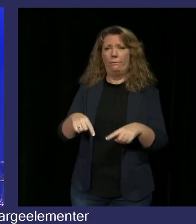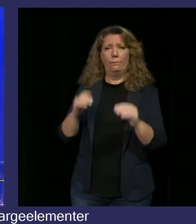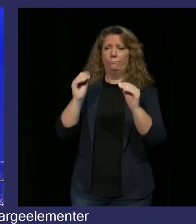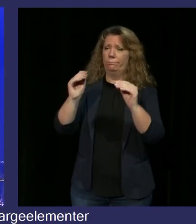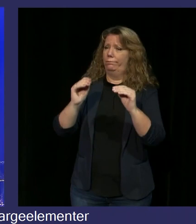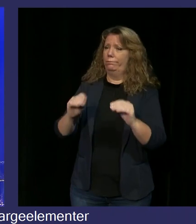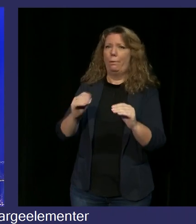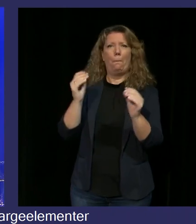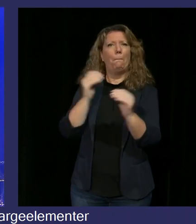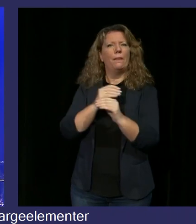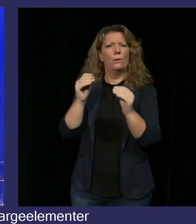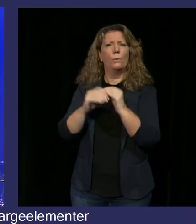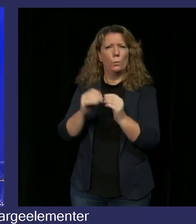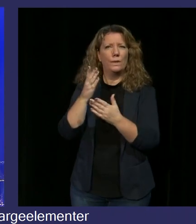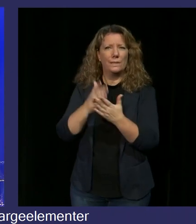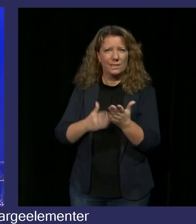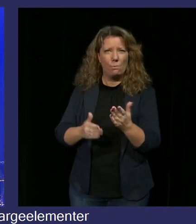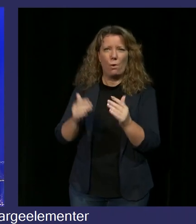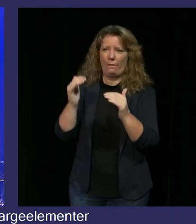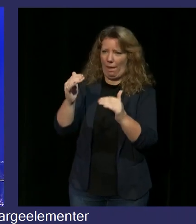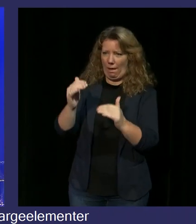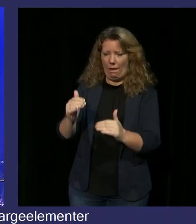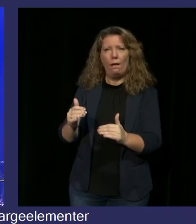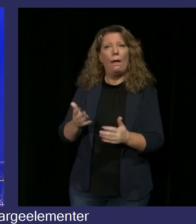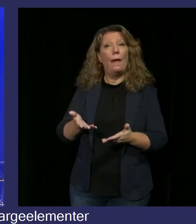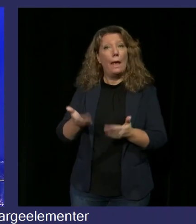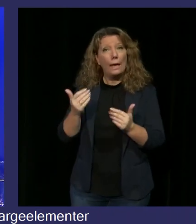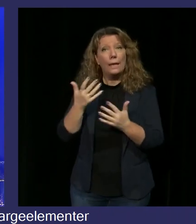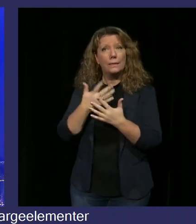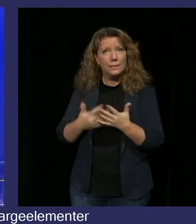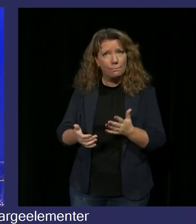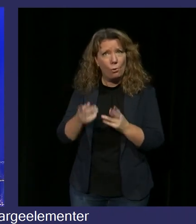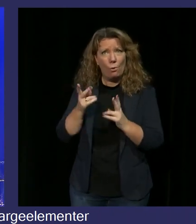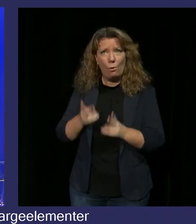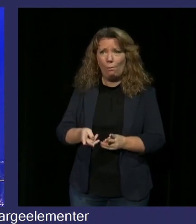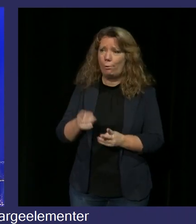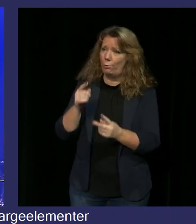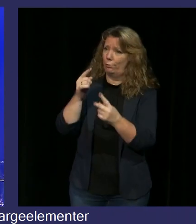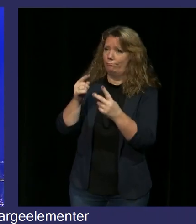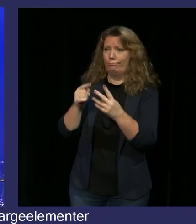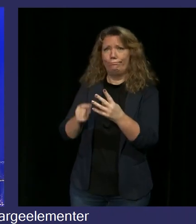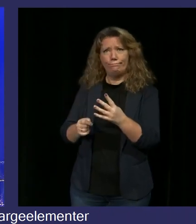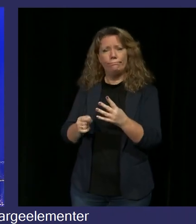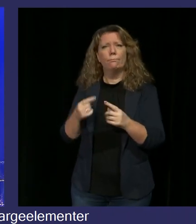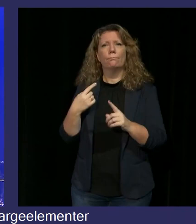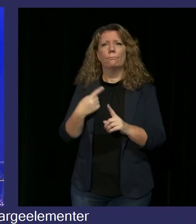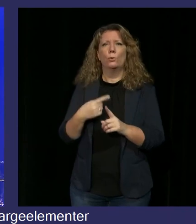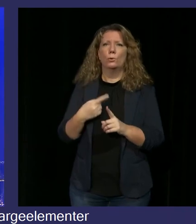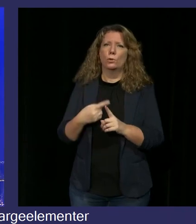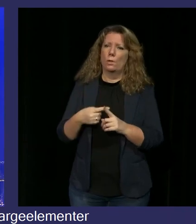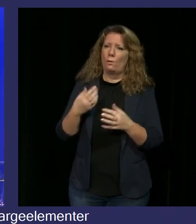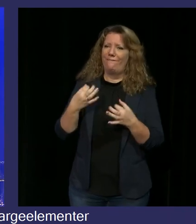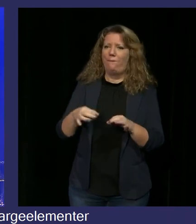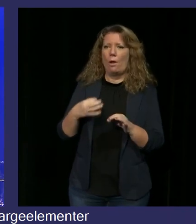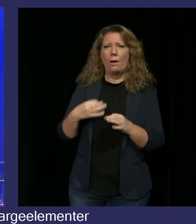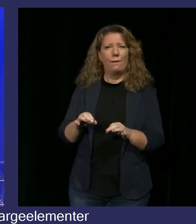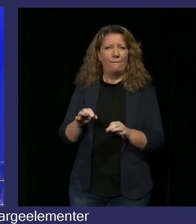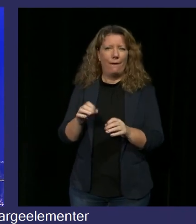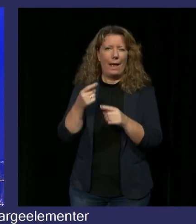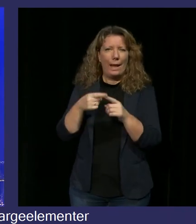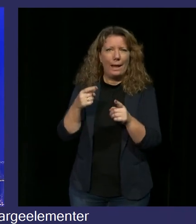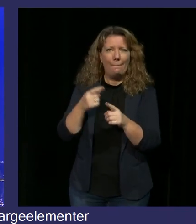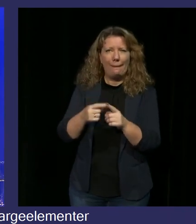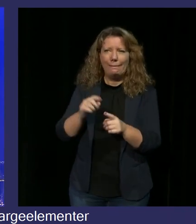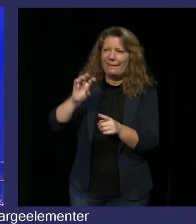de brukte enkelt språk, og de brukte fargeelement og ikoner for å faktisk